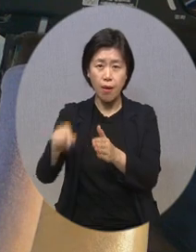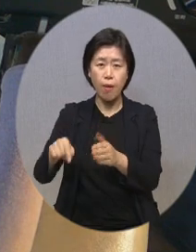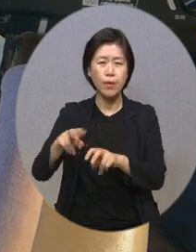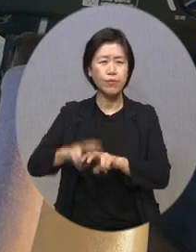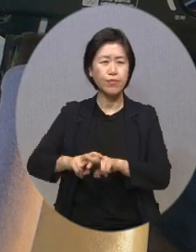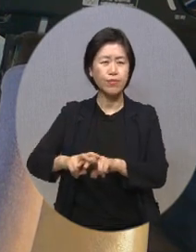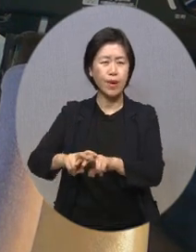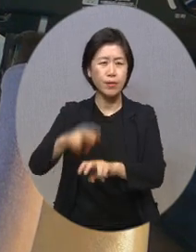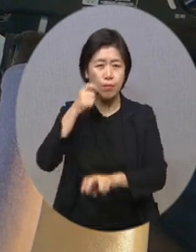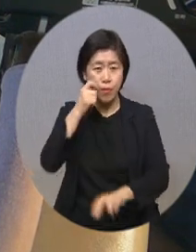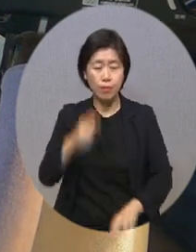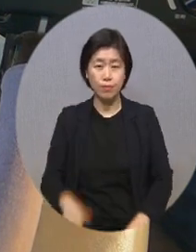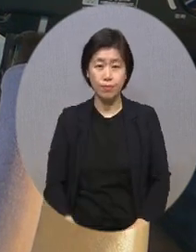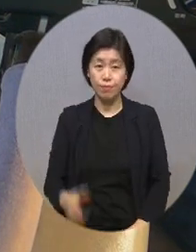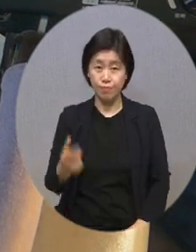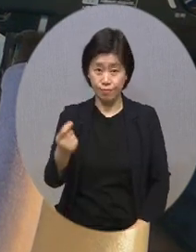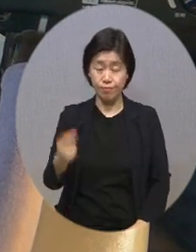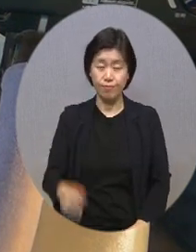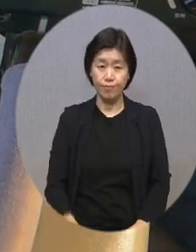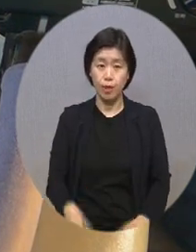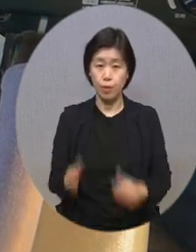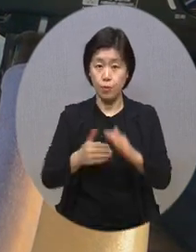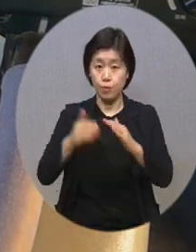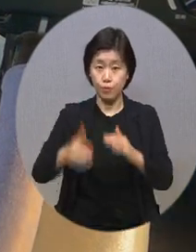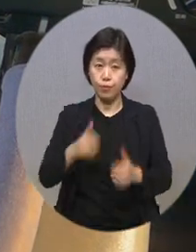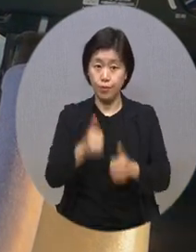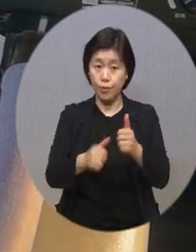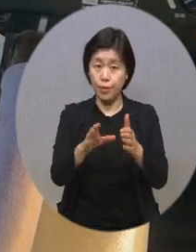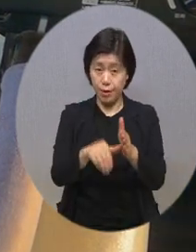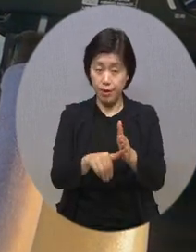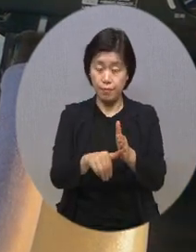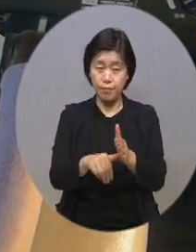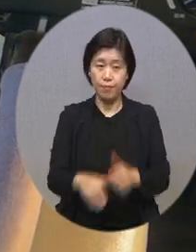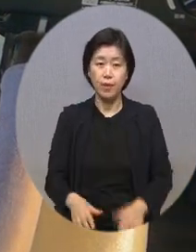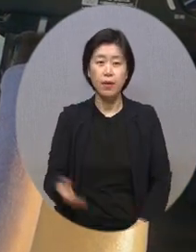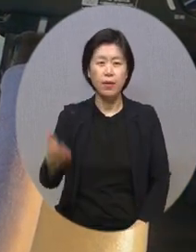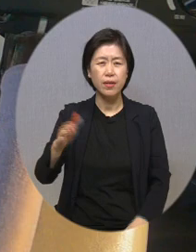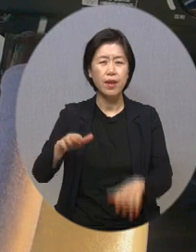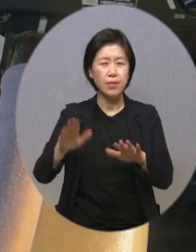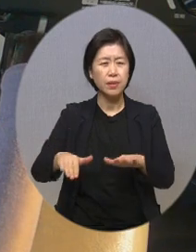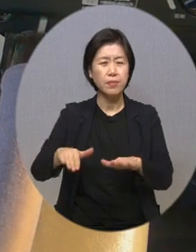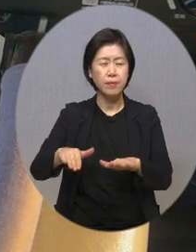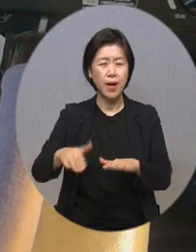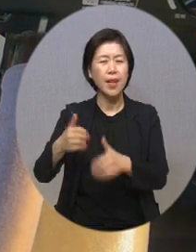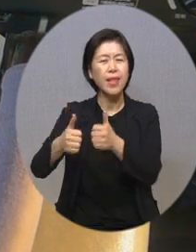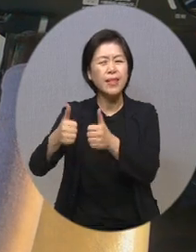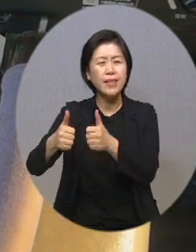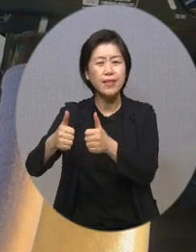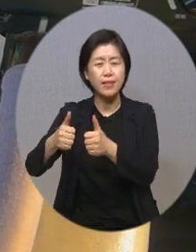사실상 그거는 이제 정규 대회. 그렇죠. 정규 대회 때. 정규 대회 때는 그렇잖아요. 근데 테스터 할 때는